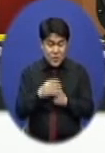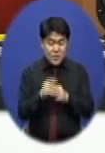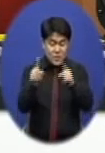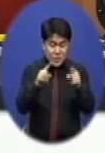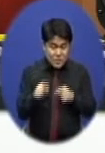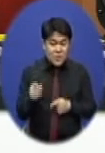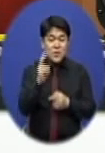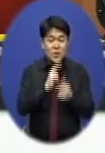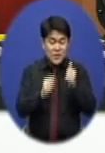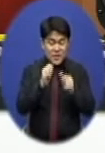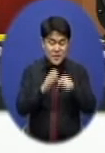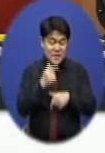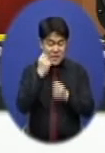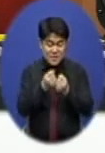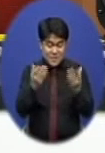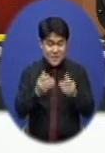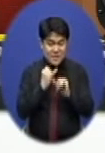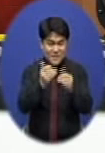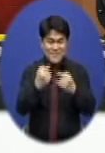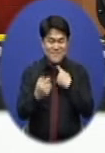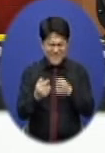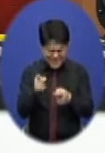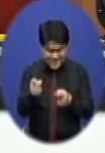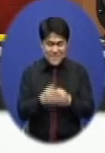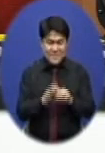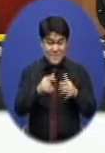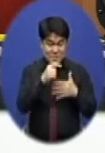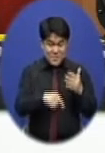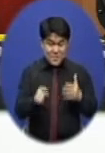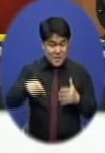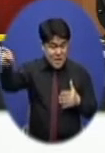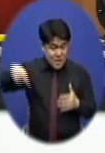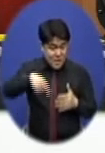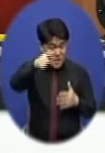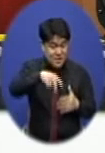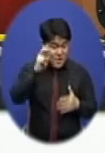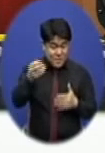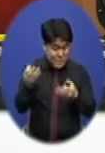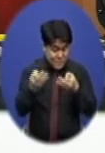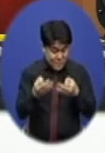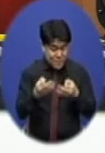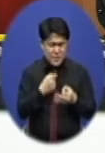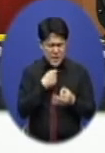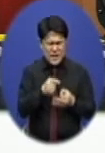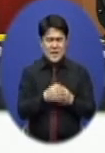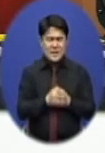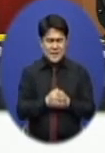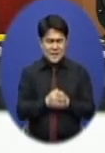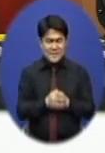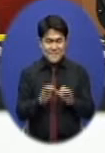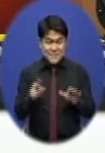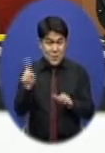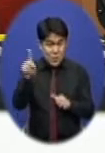받으신 분이세요. 울산 편에 네. 이 프로를 참 그분도 지금 어디 갔다가 오셔서 보시고 계시노라고